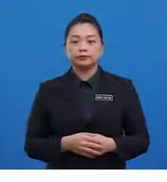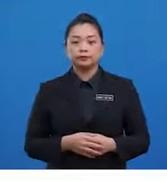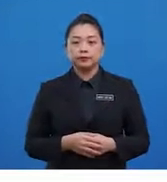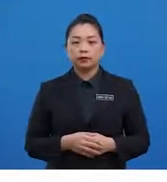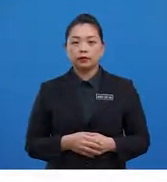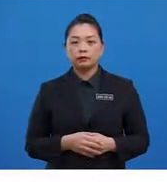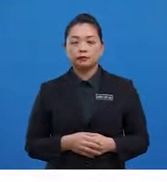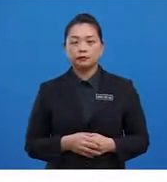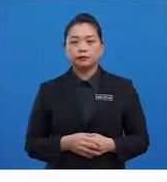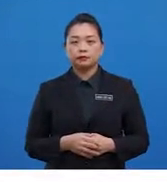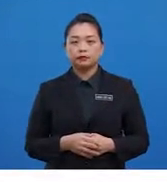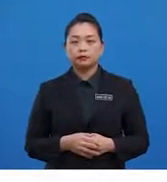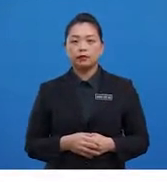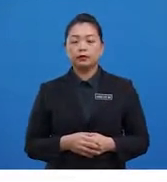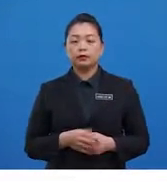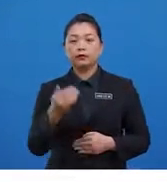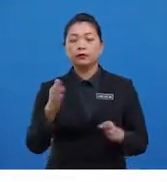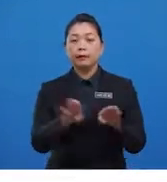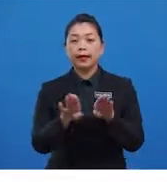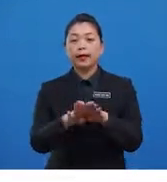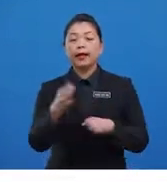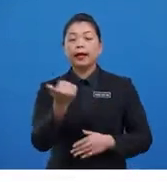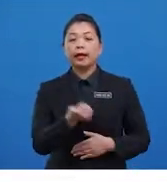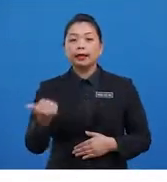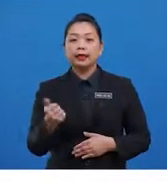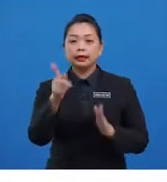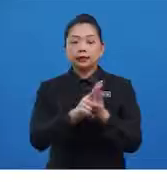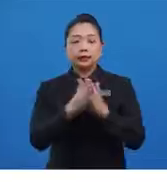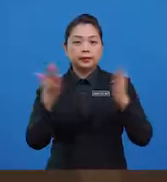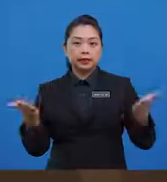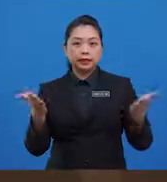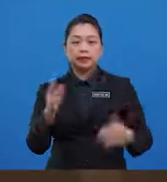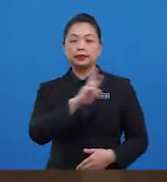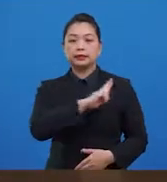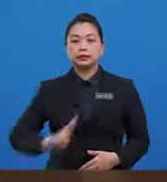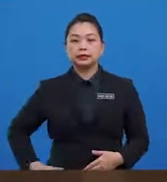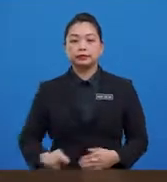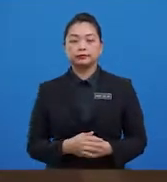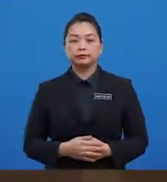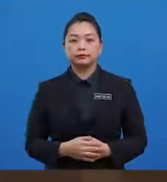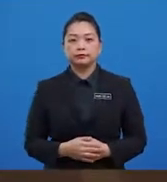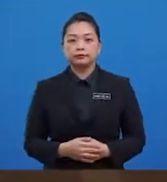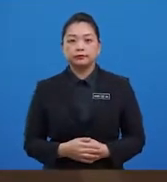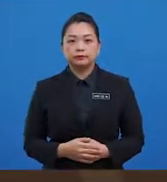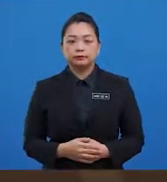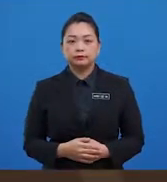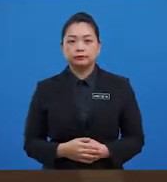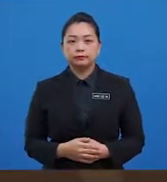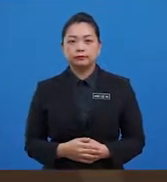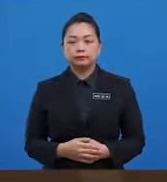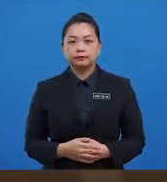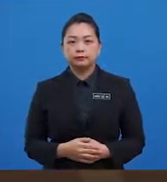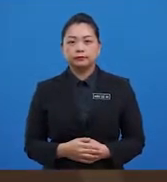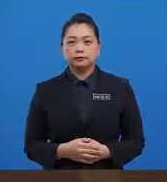peranannya pula ialah sebagai alat kebesaran diraja. Seterusnya, murid-murid mari